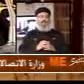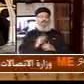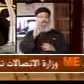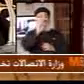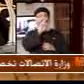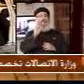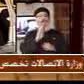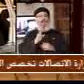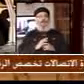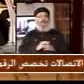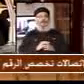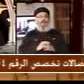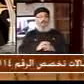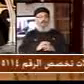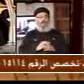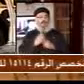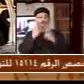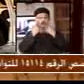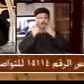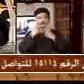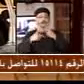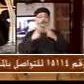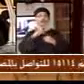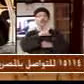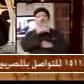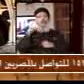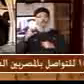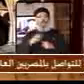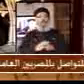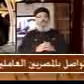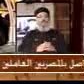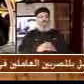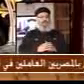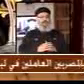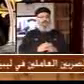والأسئلة باب للتأمل لنا كلنا،